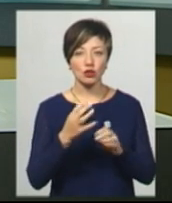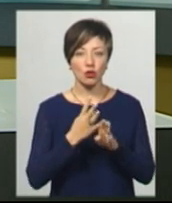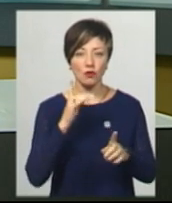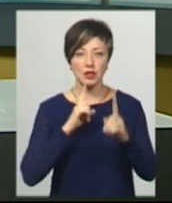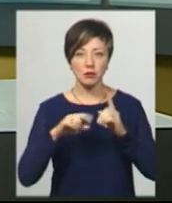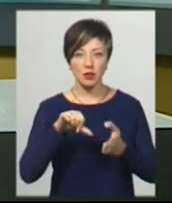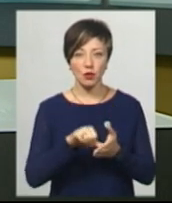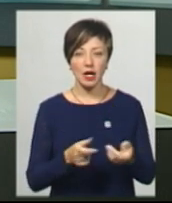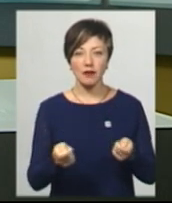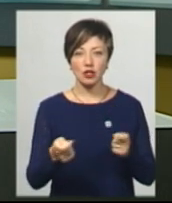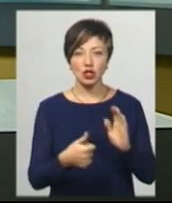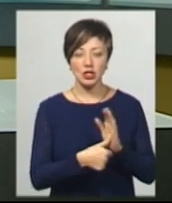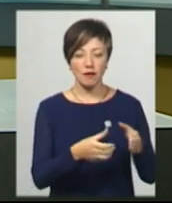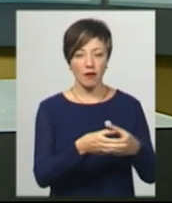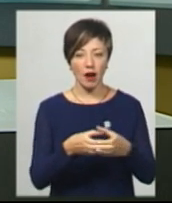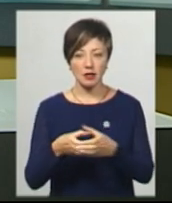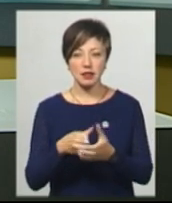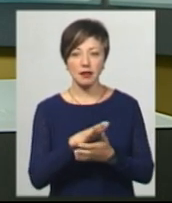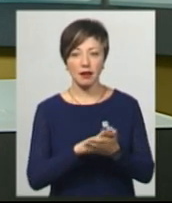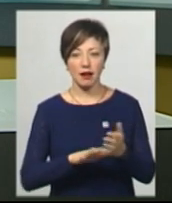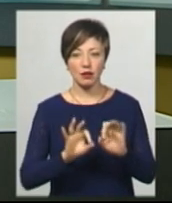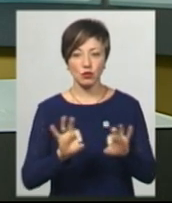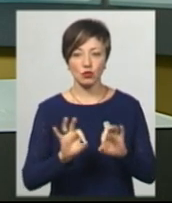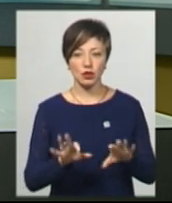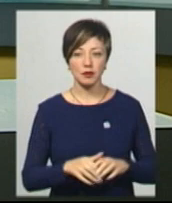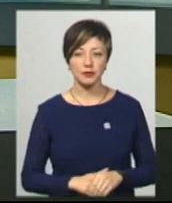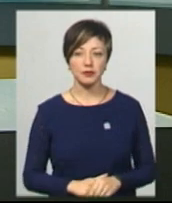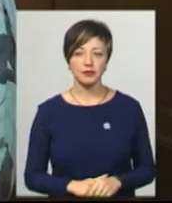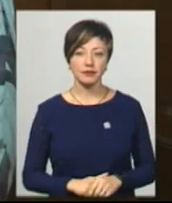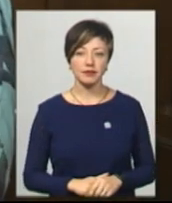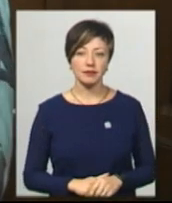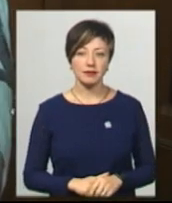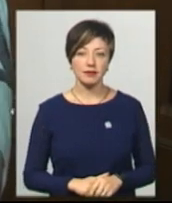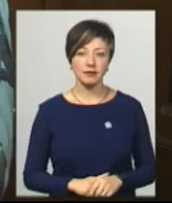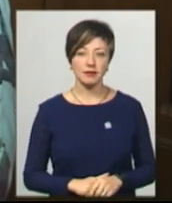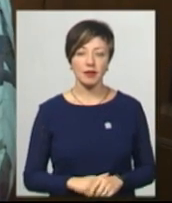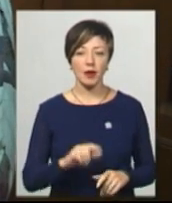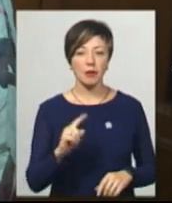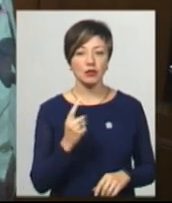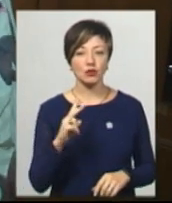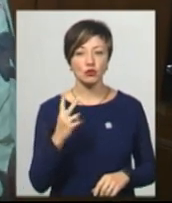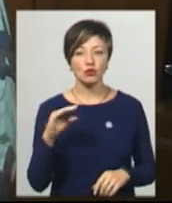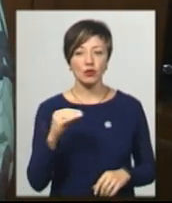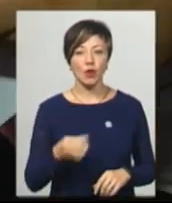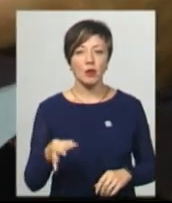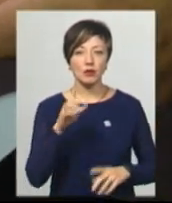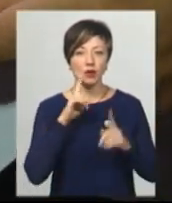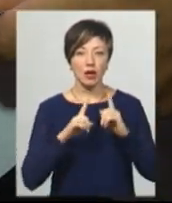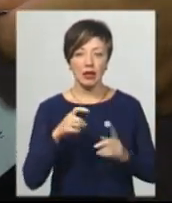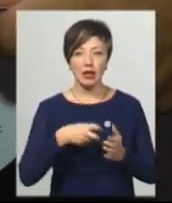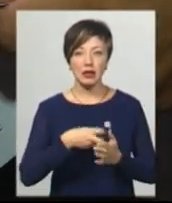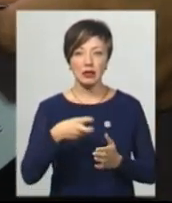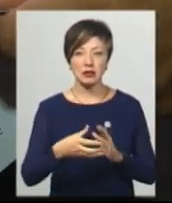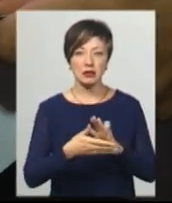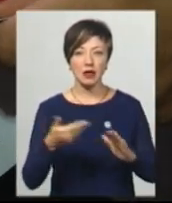сесії присутні керівники шести фракцій, далі у сюжеті. 1 та 2 жовтня до обласної ради надійшов лист із